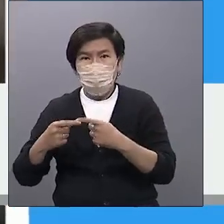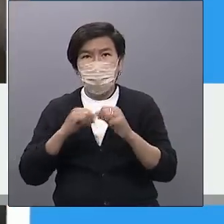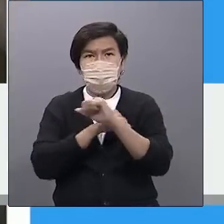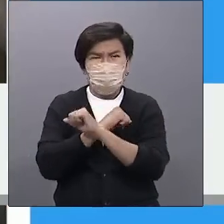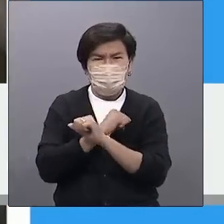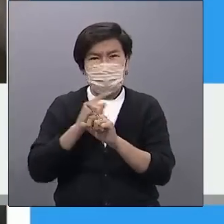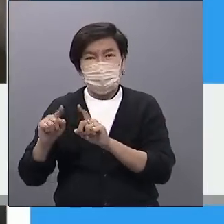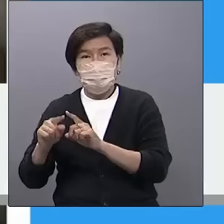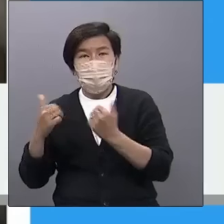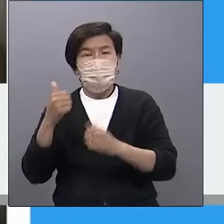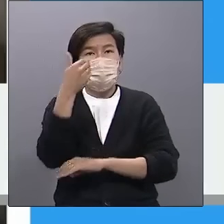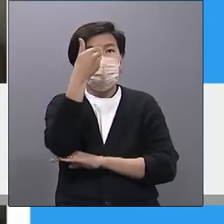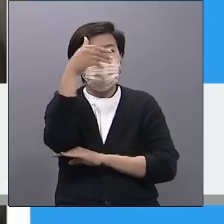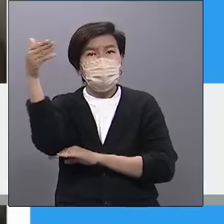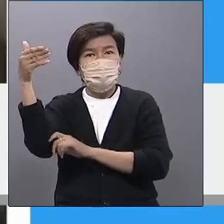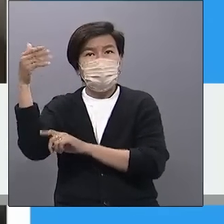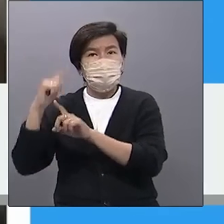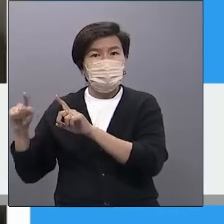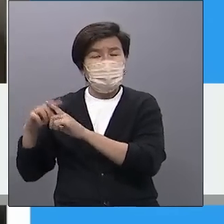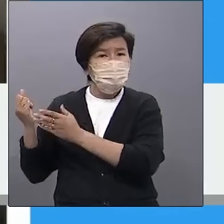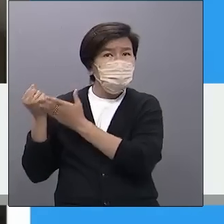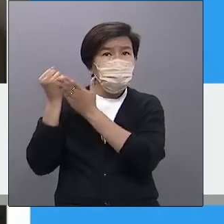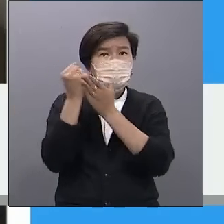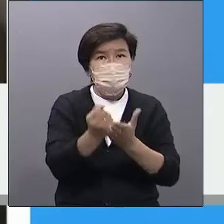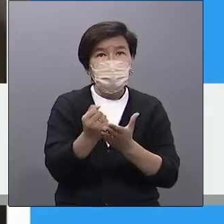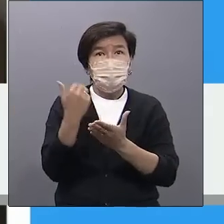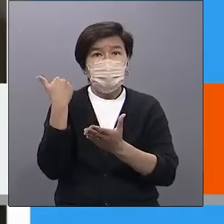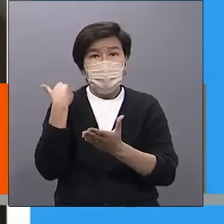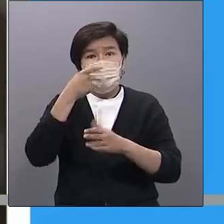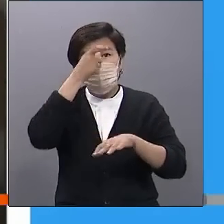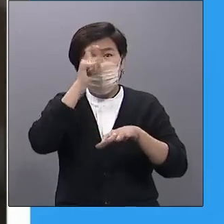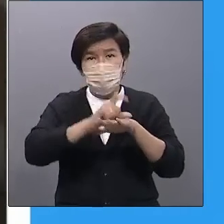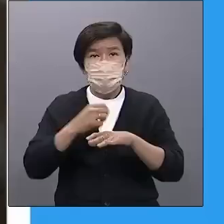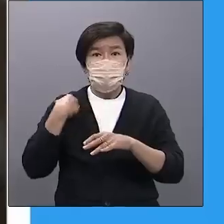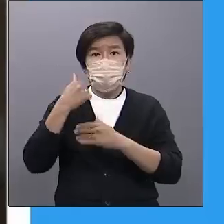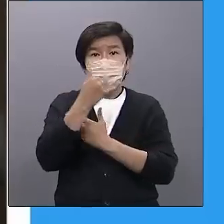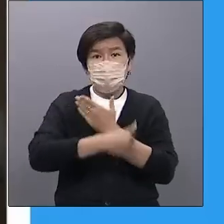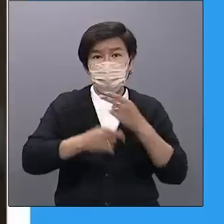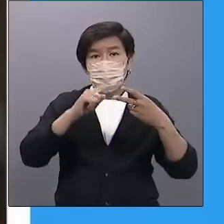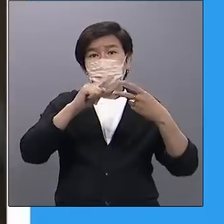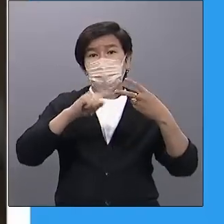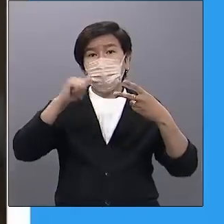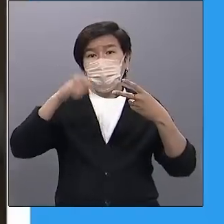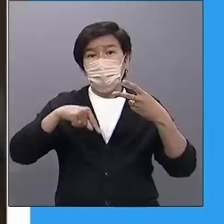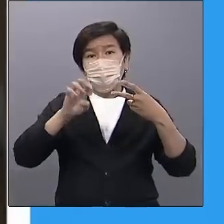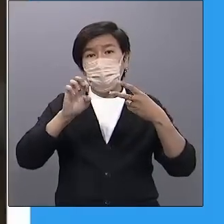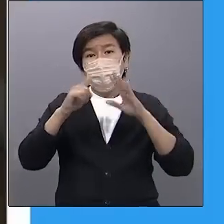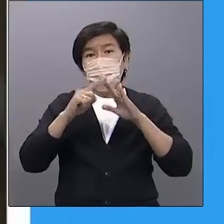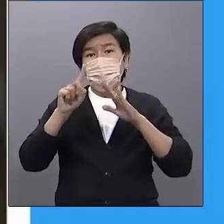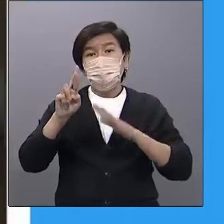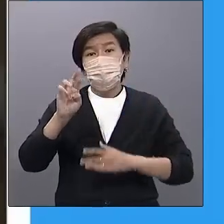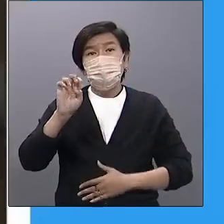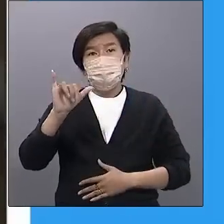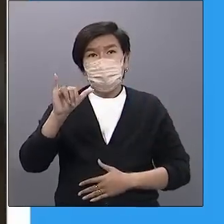นานาชาติว่ามีชาติใดที่ส่งความช่วยเหลือให้กับตุรกีหรือสี่เหลี่ยมบ้างนะคะทำให้เกิดคำถามว่า